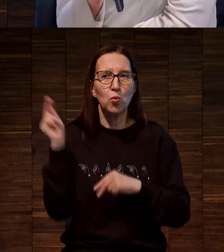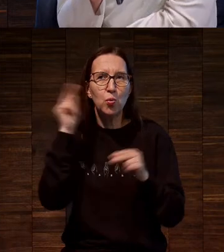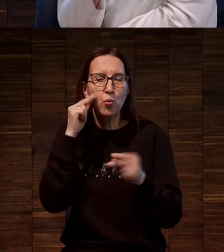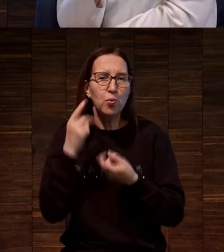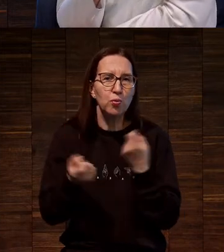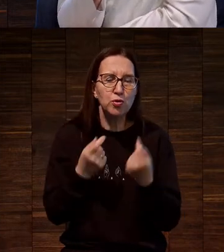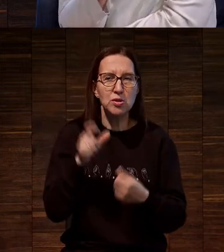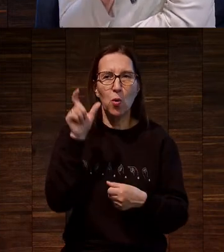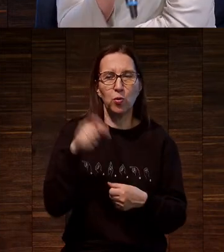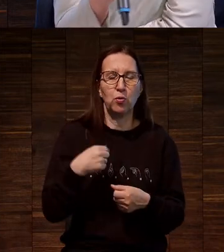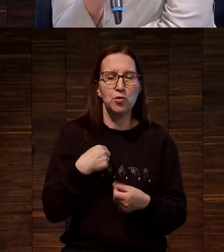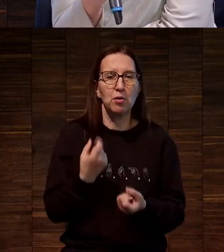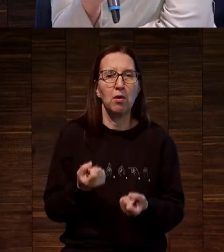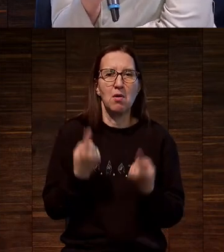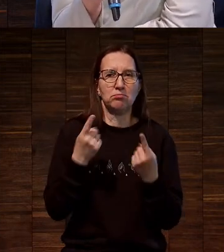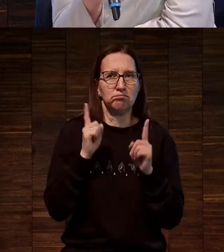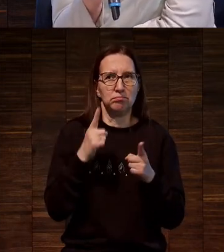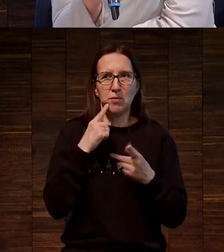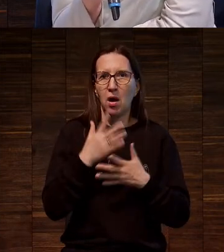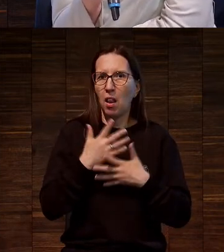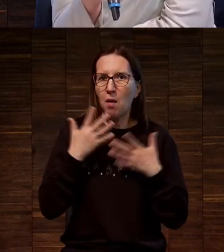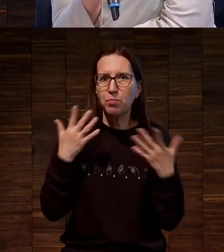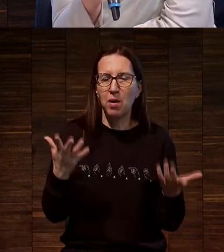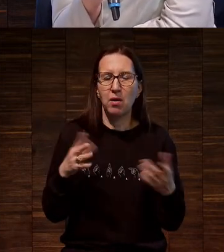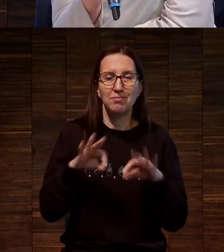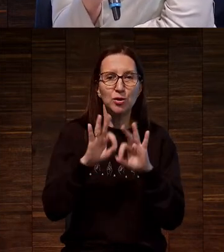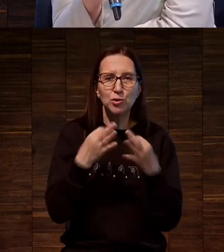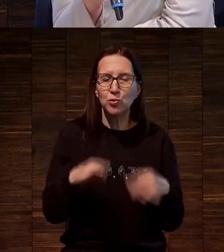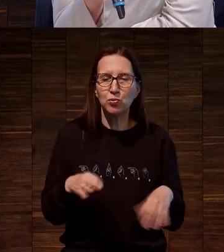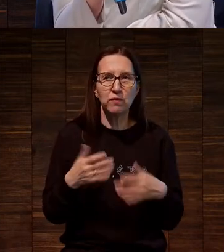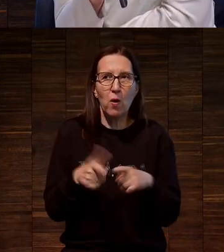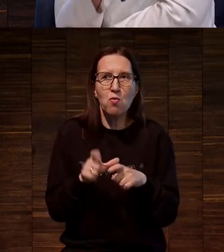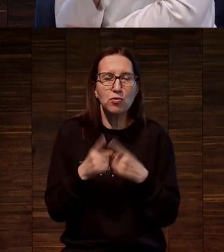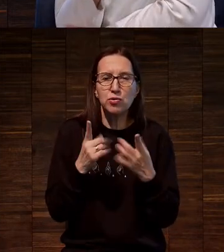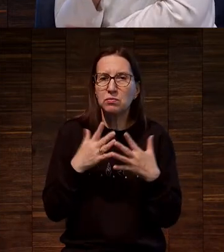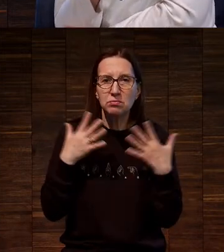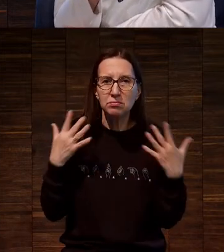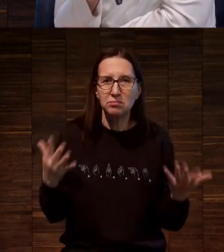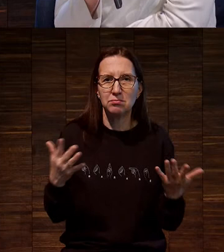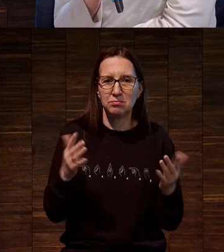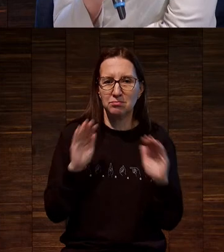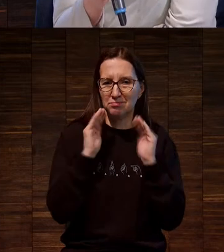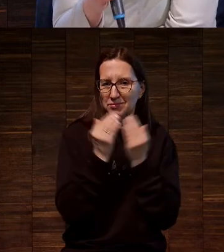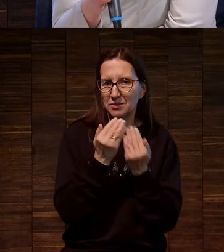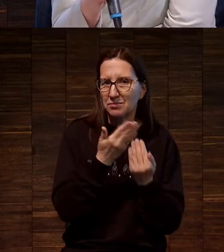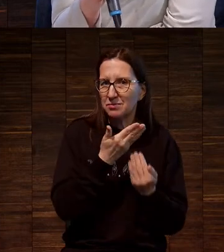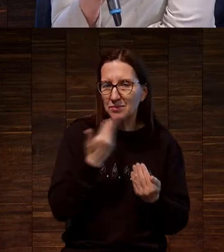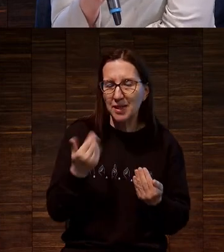художник осознает, насколько глобальна система искусства, ему очень важно